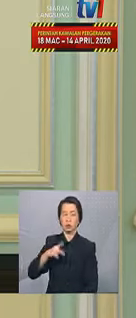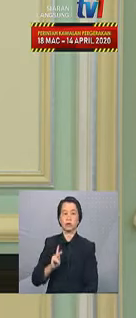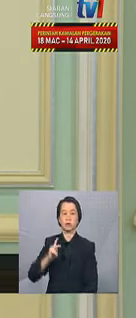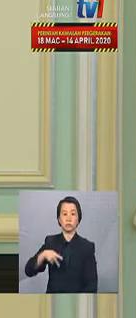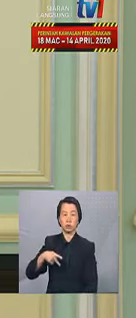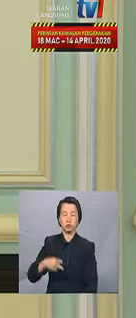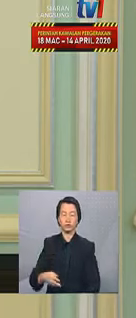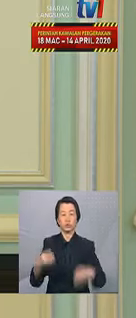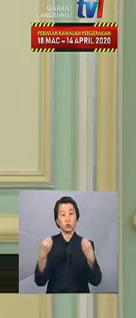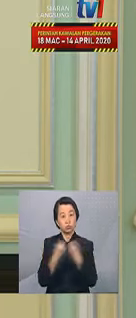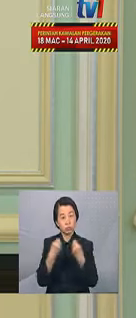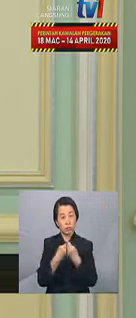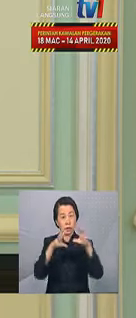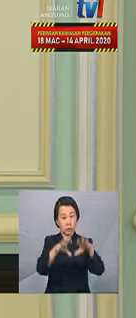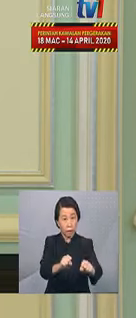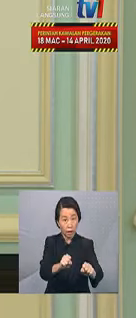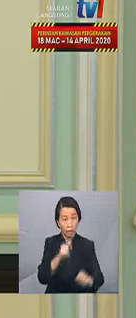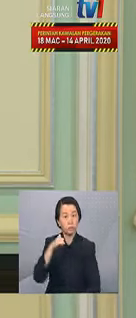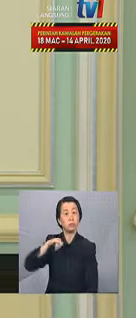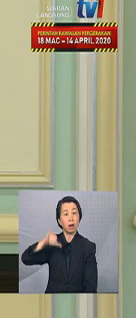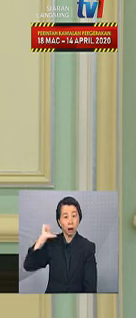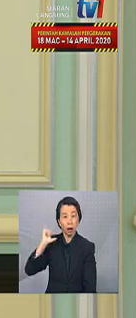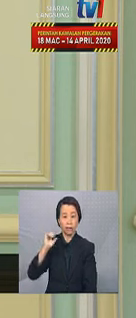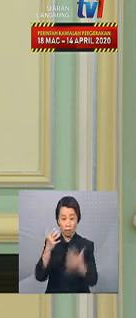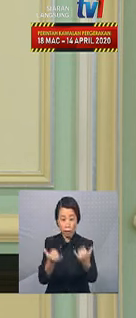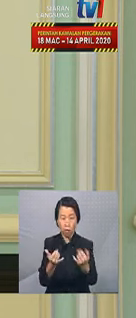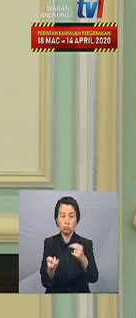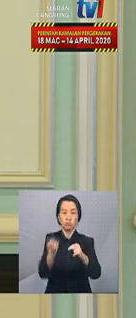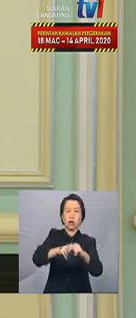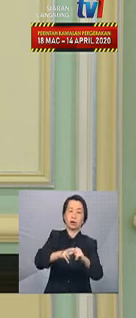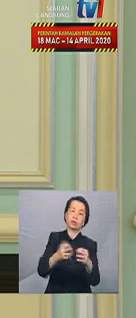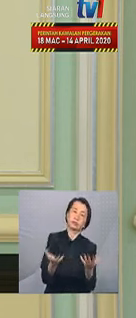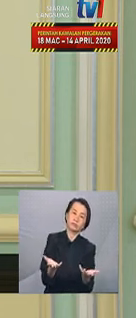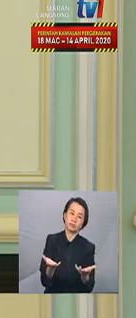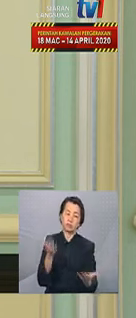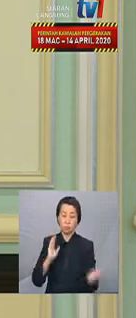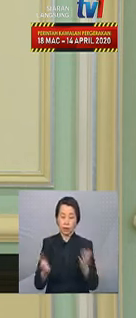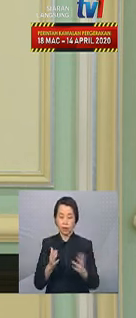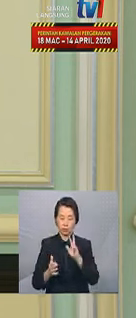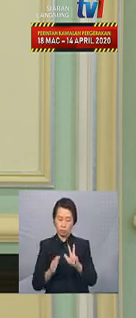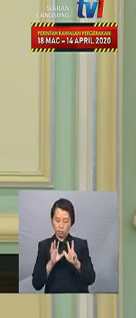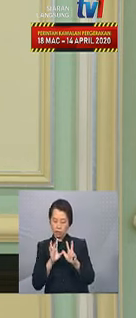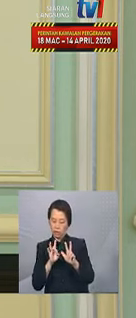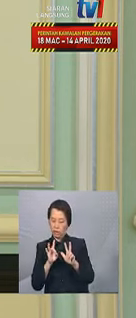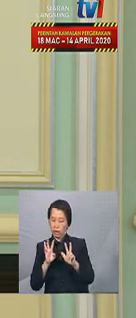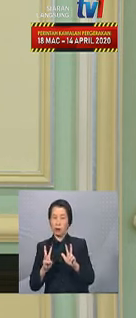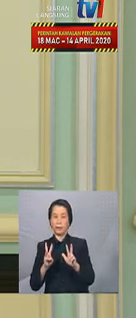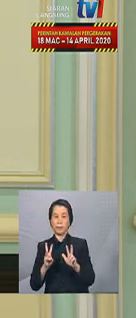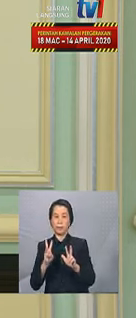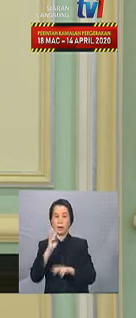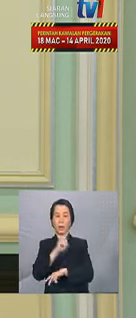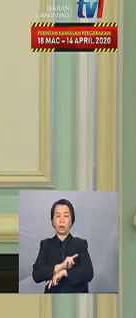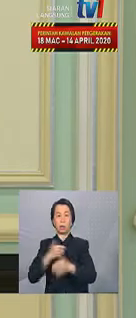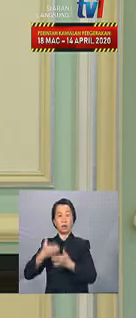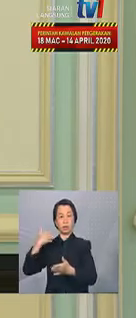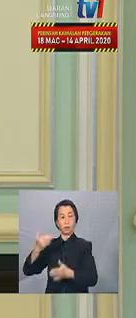Jumlah yang ditangkap semalam meningkat berbanding dengan 368 tangkapan pada hari